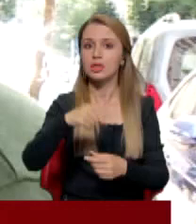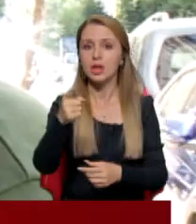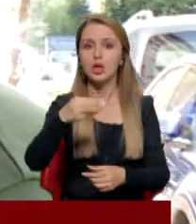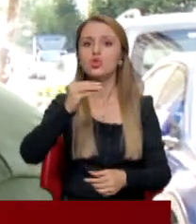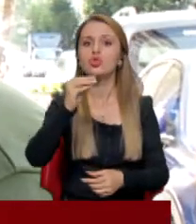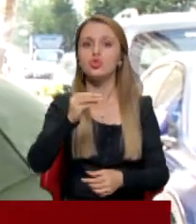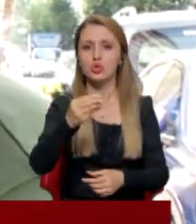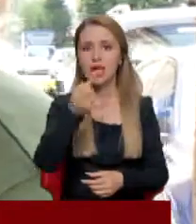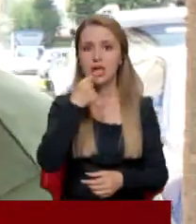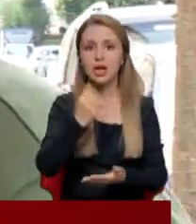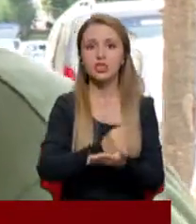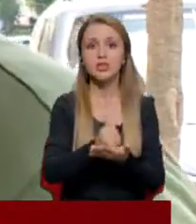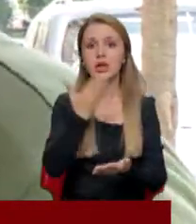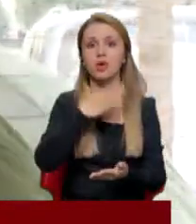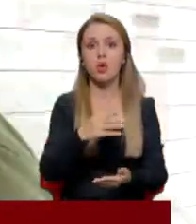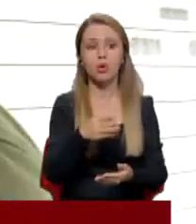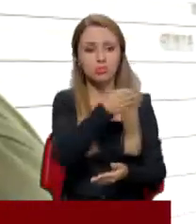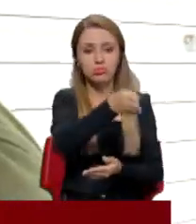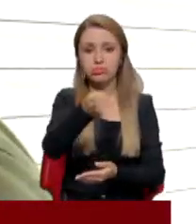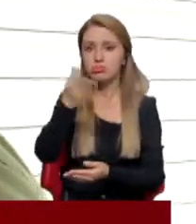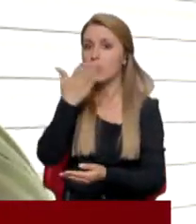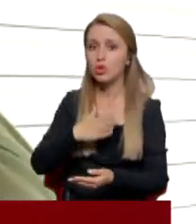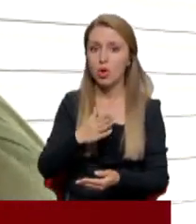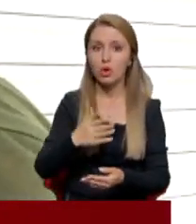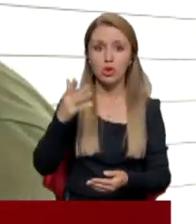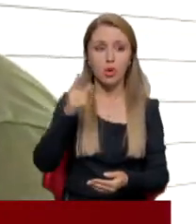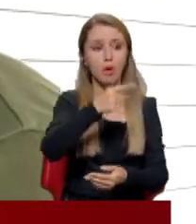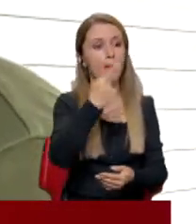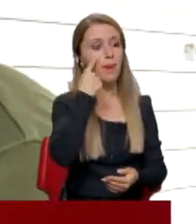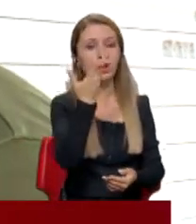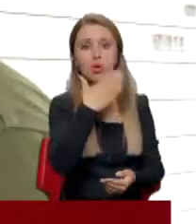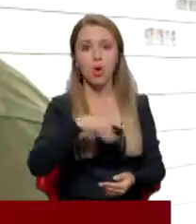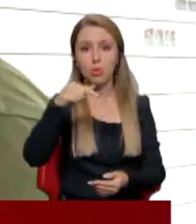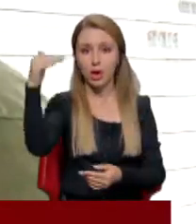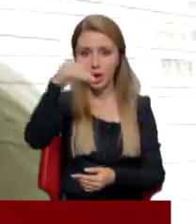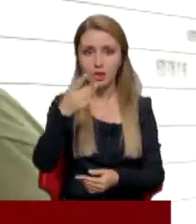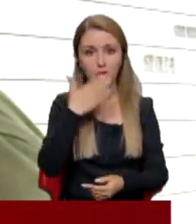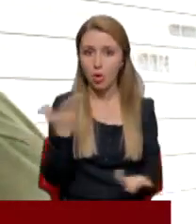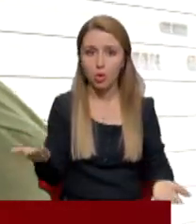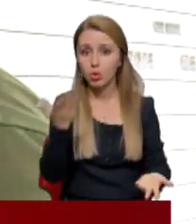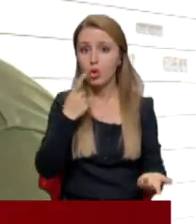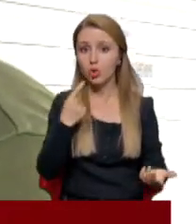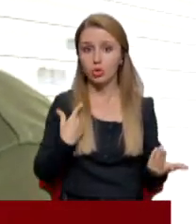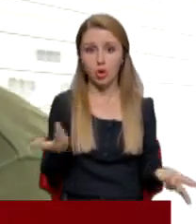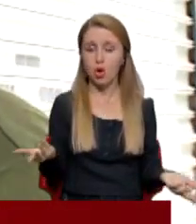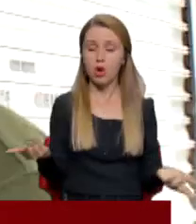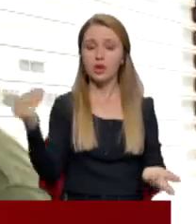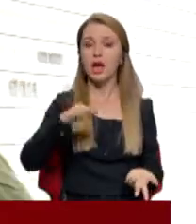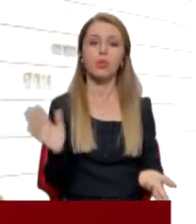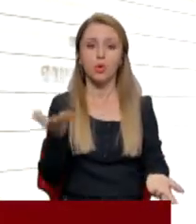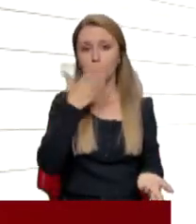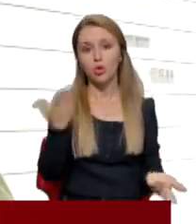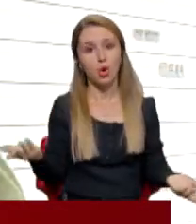ilacı eczanede yoktu. Hiçbir yerde yok. Çarşamba pazarında oraya baktık yoktu. Şimdi ta buraya geldik yok. Yok diyorlar gelemiyor.